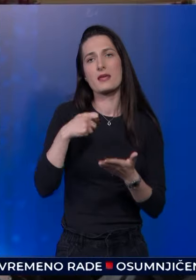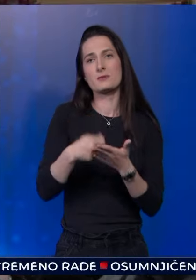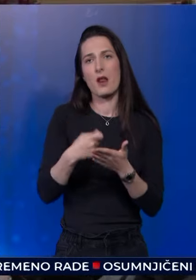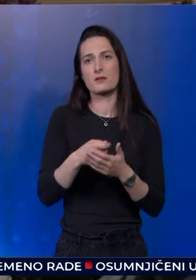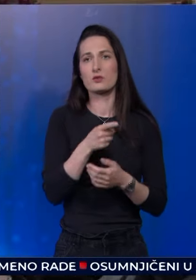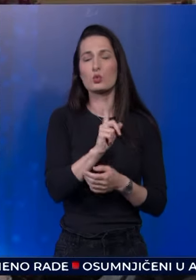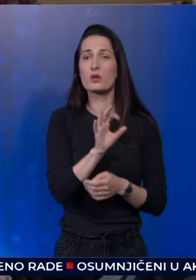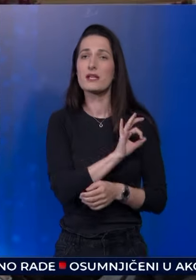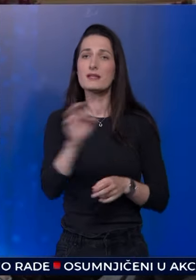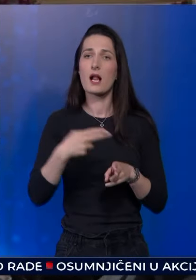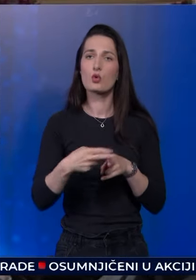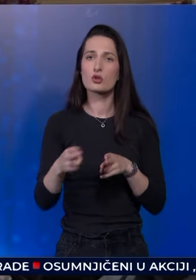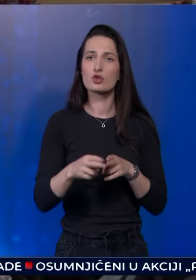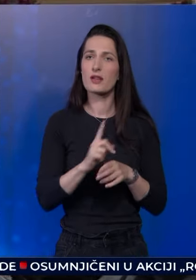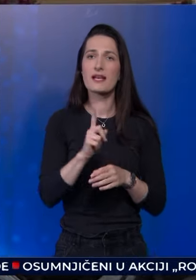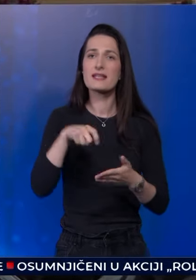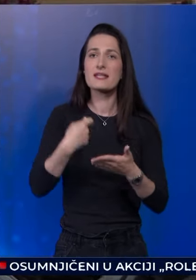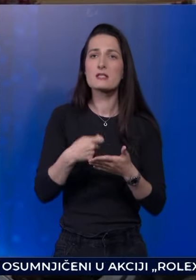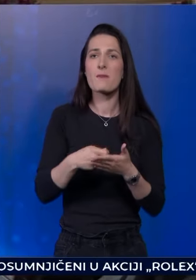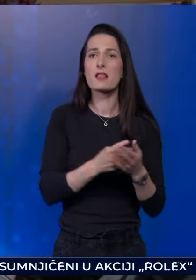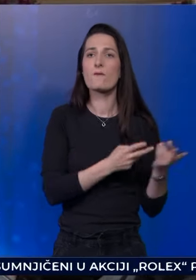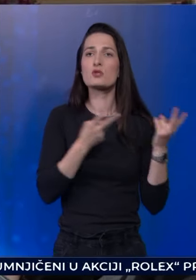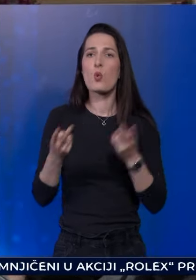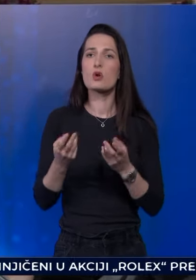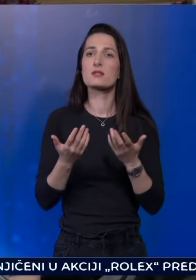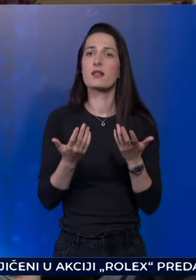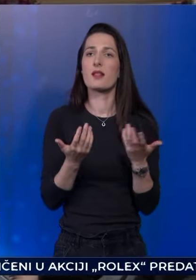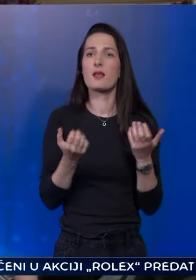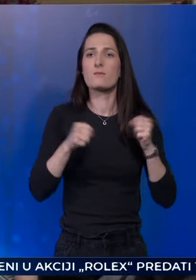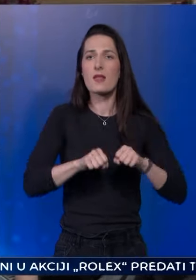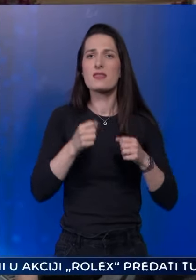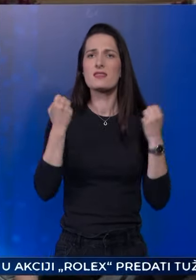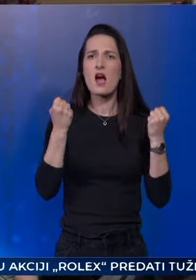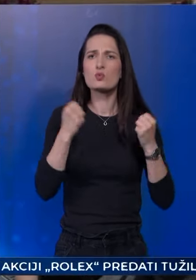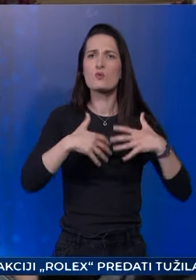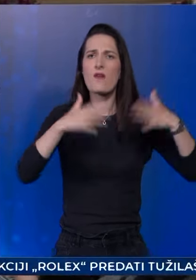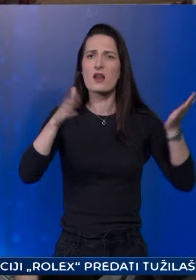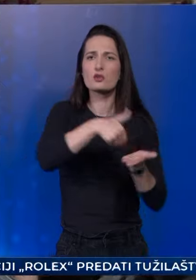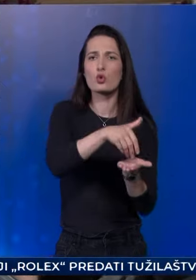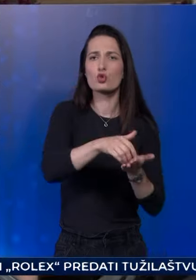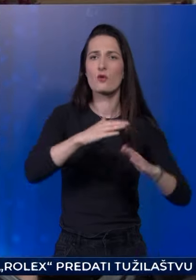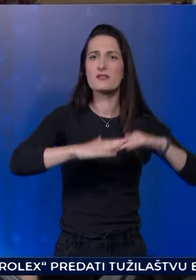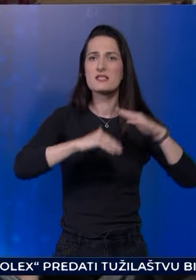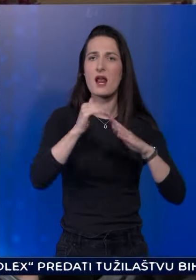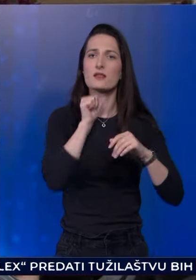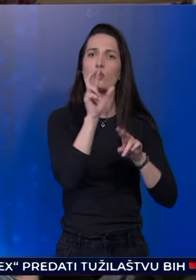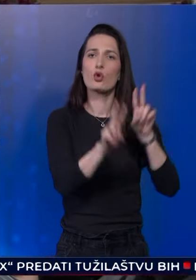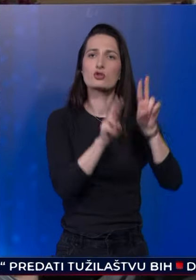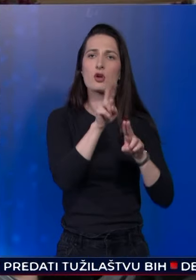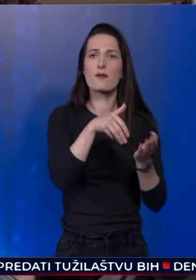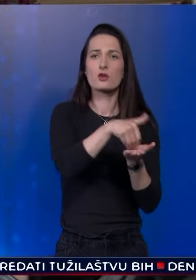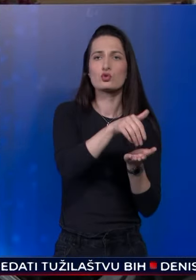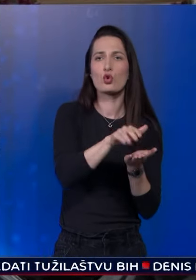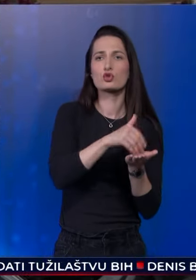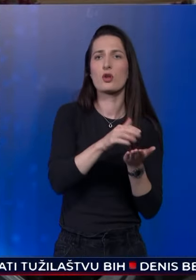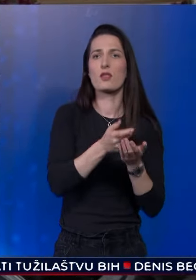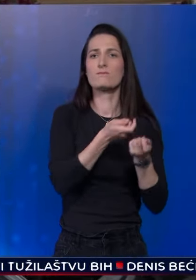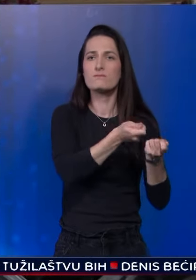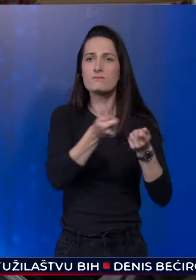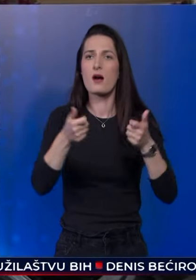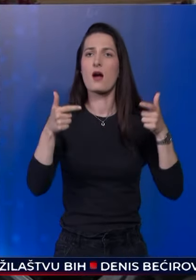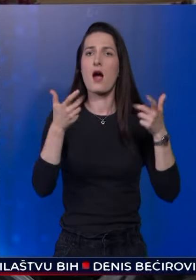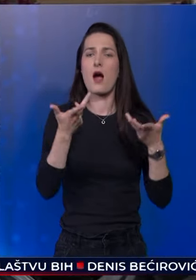jer nije isplativo za ugostitelje, iziskuje jako velike troškove ugradnje, a onda i dalje održavanja zbog troškova energenata